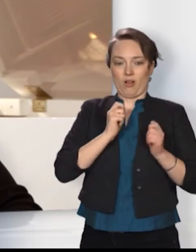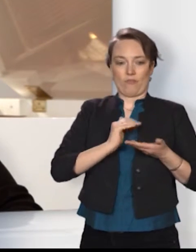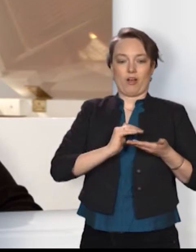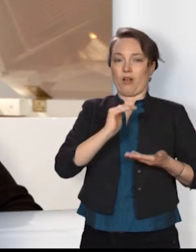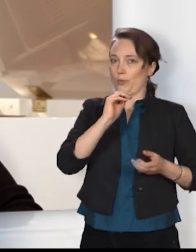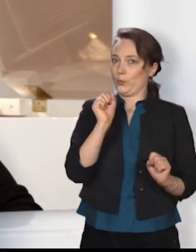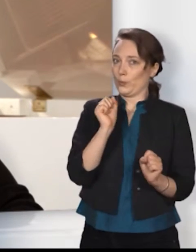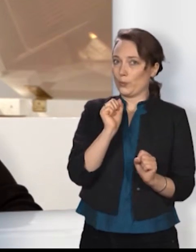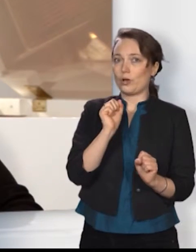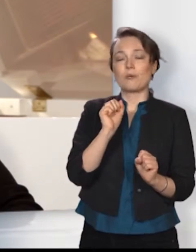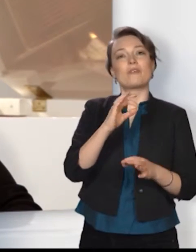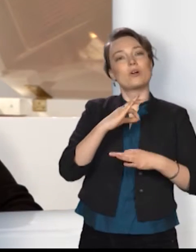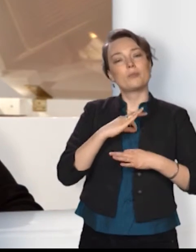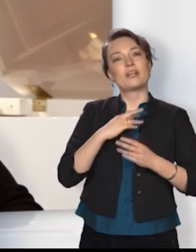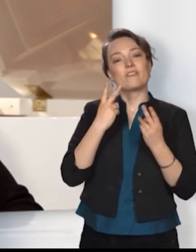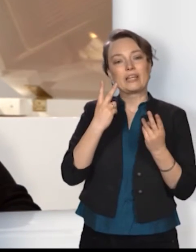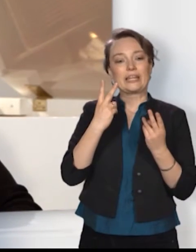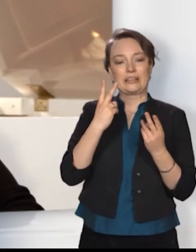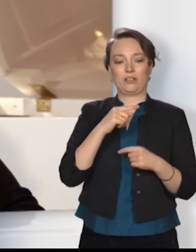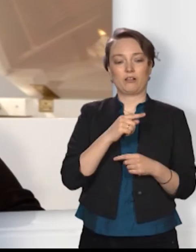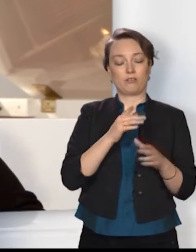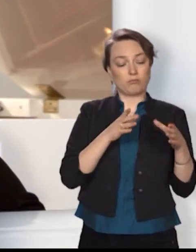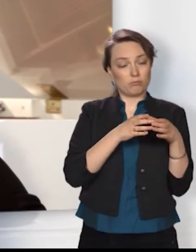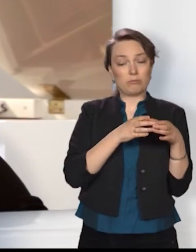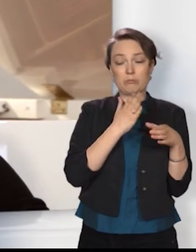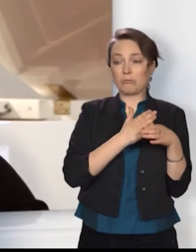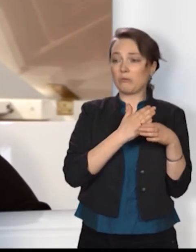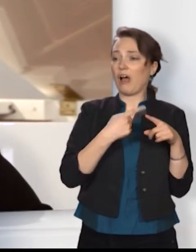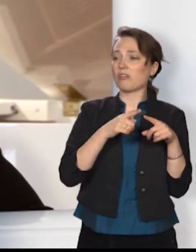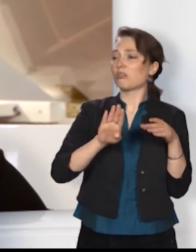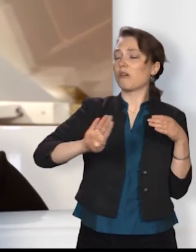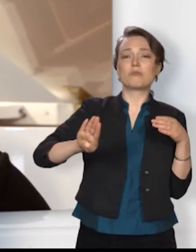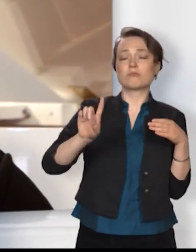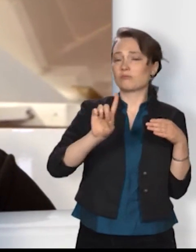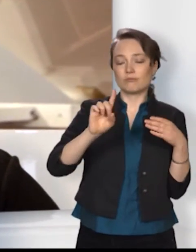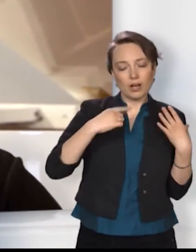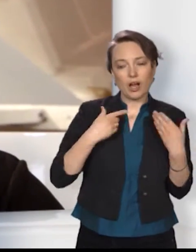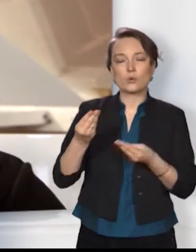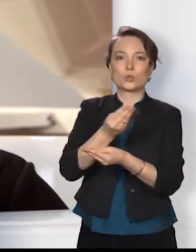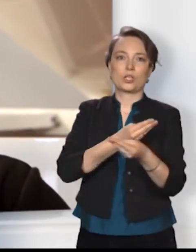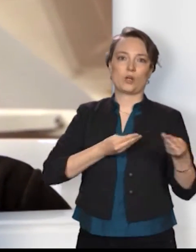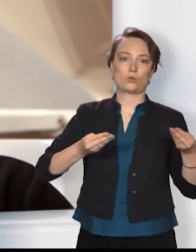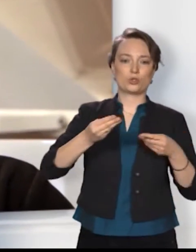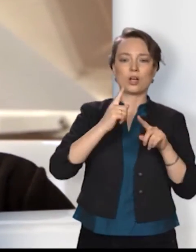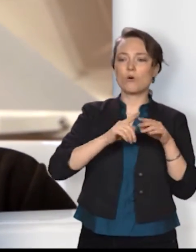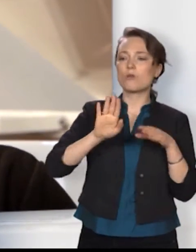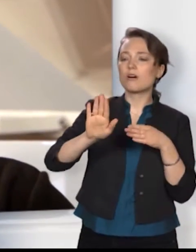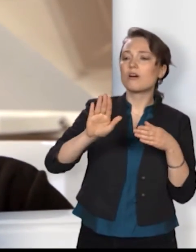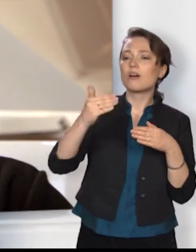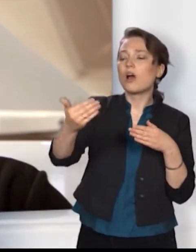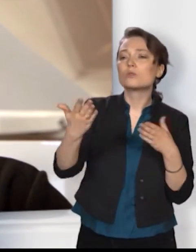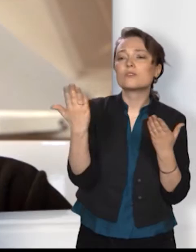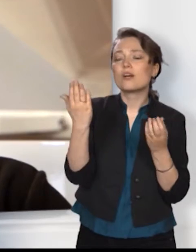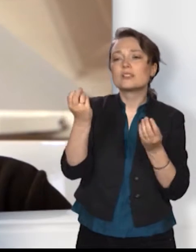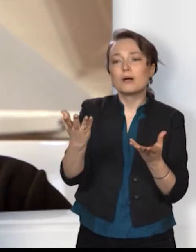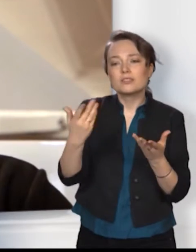großes Paket. Aber ich fand es immer wichtig, das auch im Austausch mit anderen zu leben und mich auch nicht abzuschneiden vom